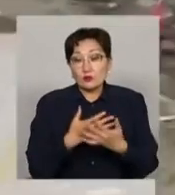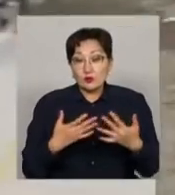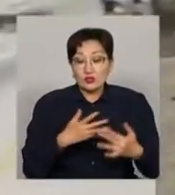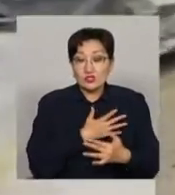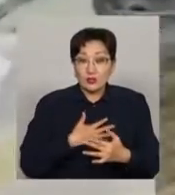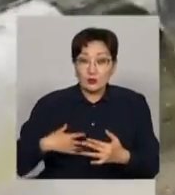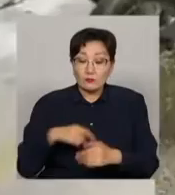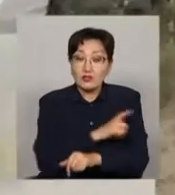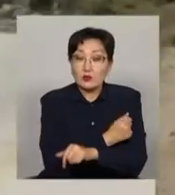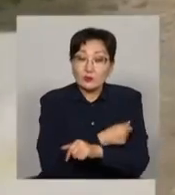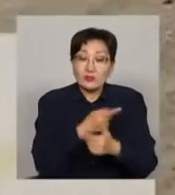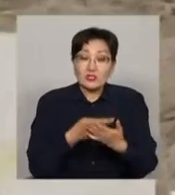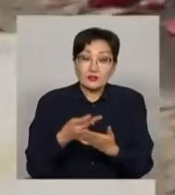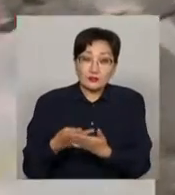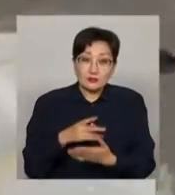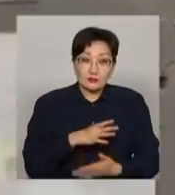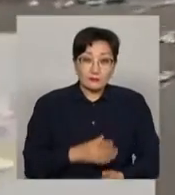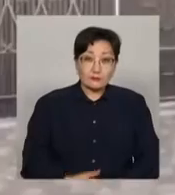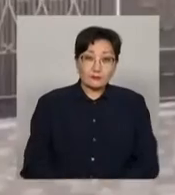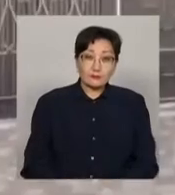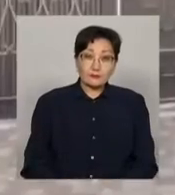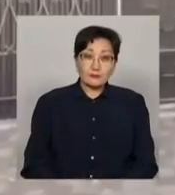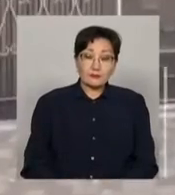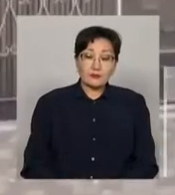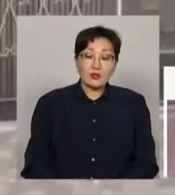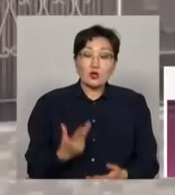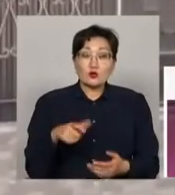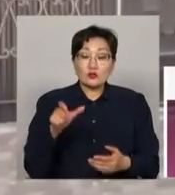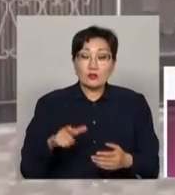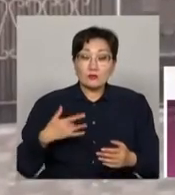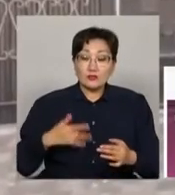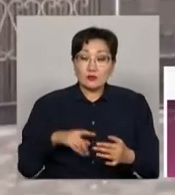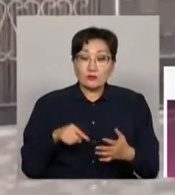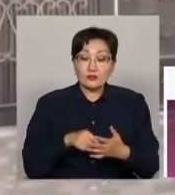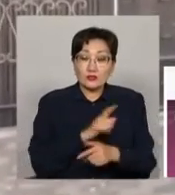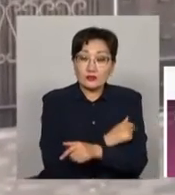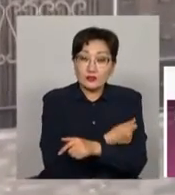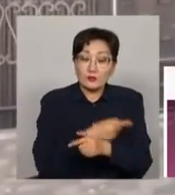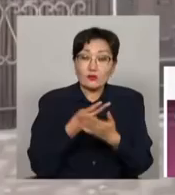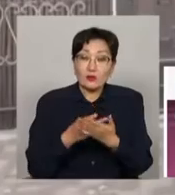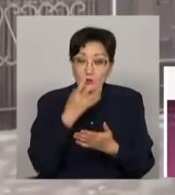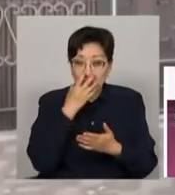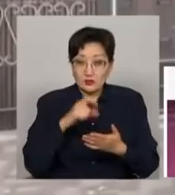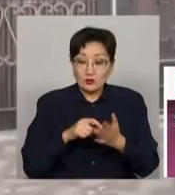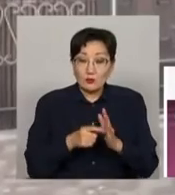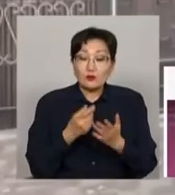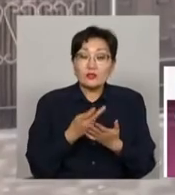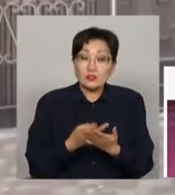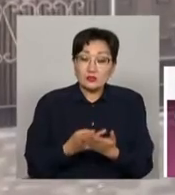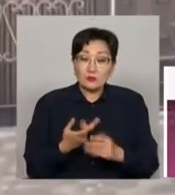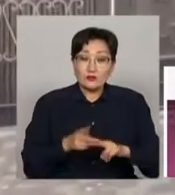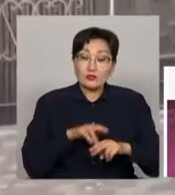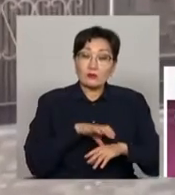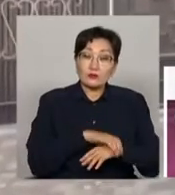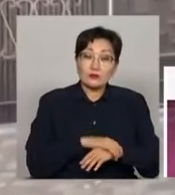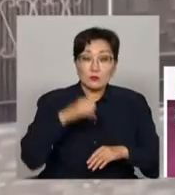жарақаттарымен ауруханаға жеткізілген. 3 адам Тараз қаласы ауруханасының жансақтау бөлімінде жатыр. Аталған дерек